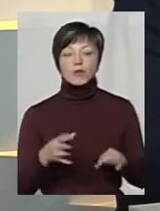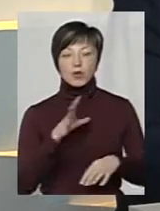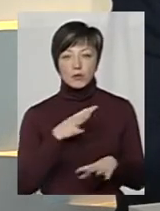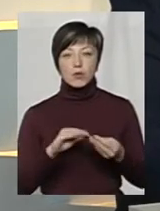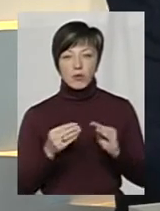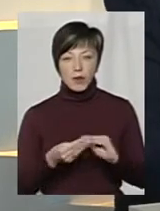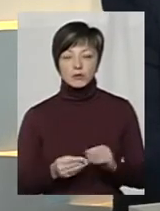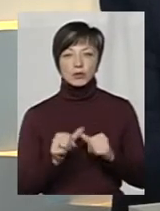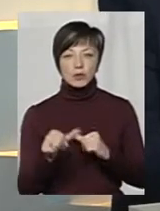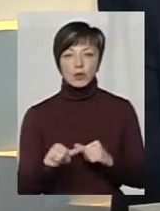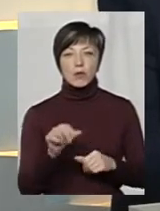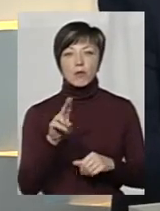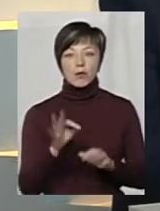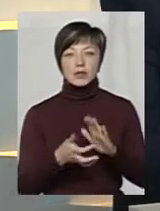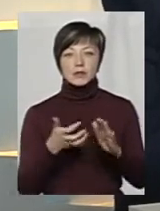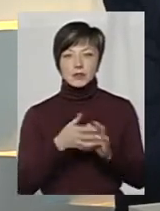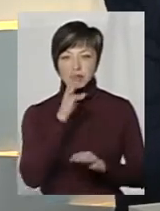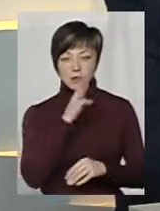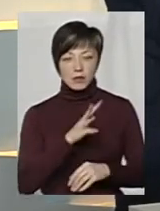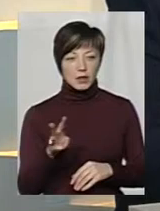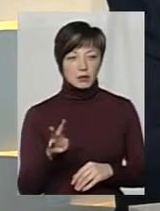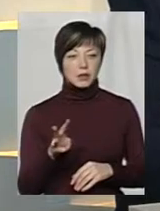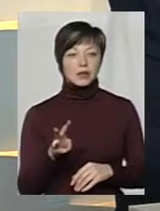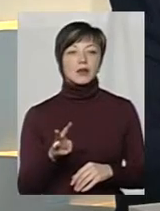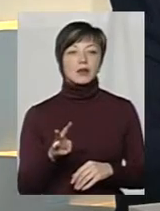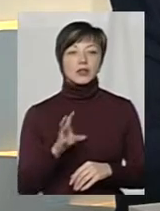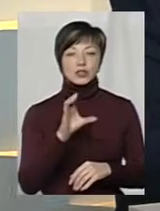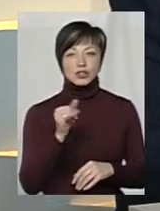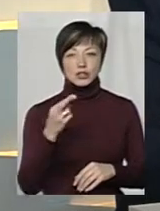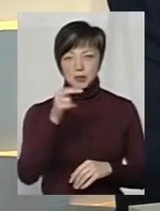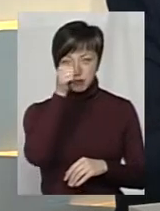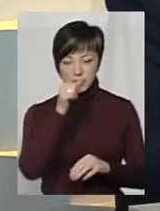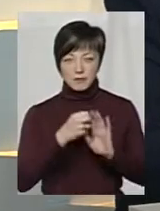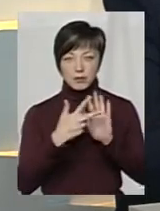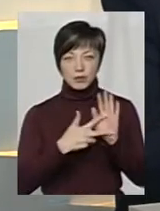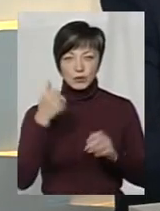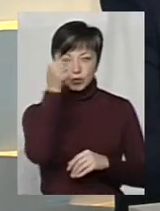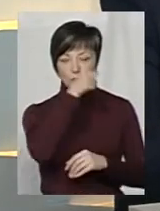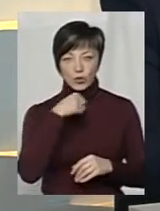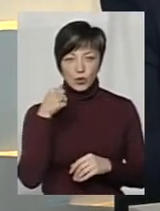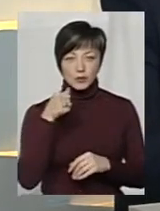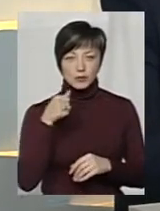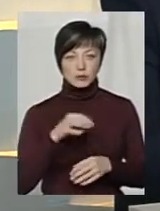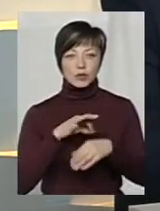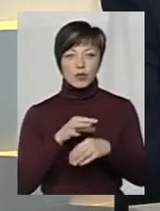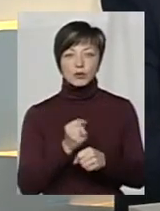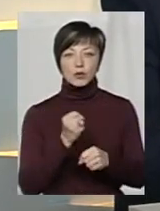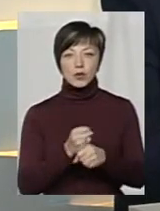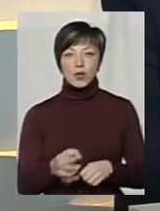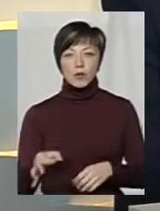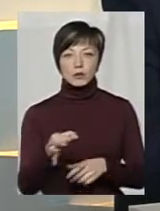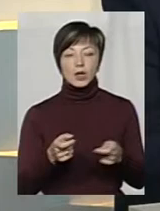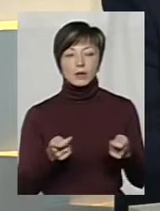були проблеми, зокрема, по дефіциту по заробітній платі, яку ми з січня місяця 2018 року проводимо роботу з обласною